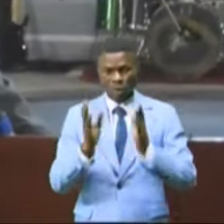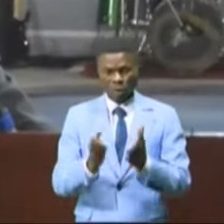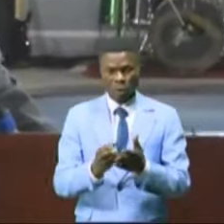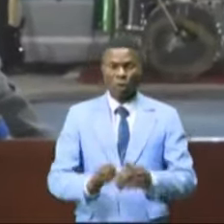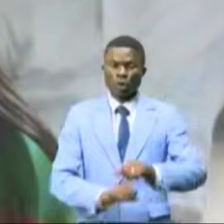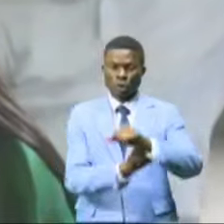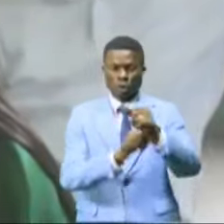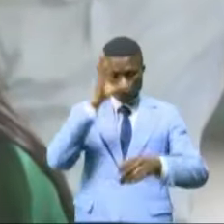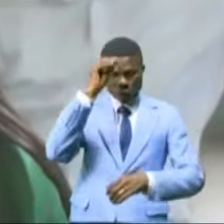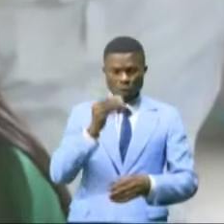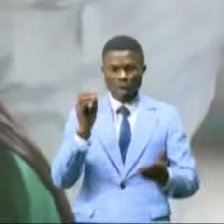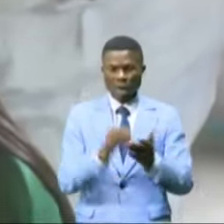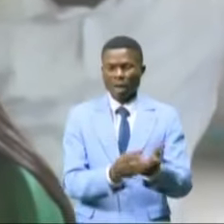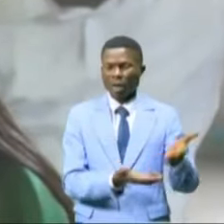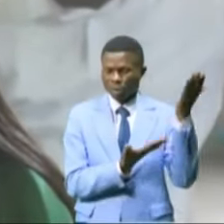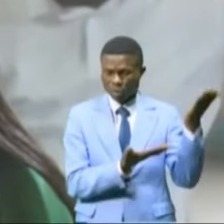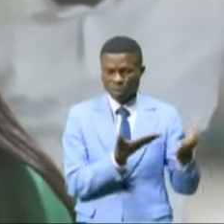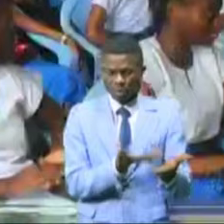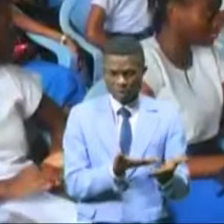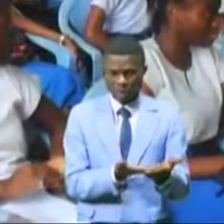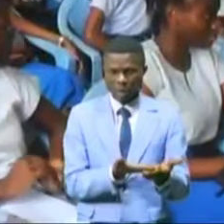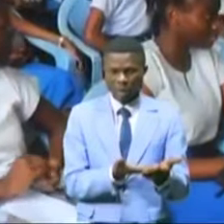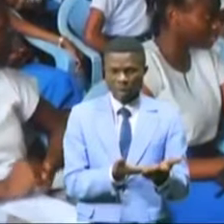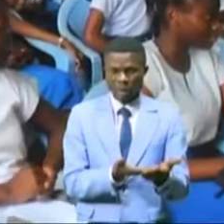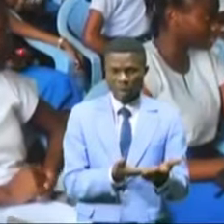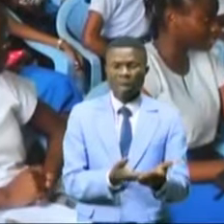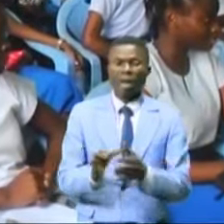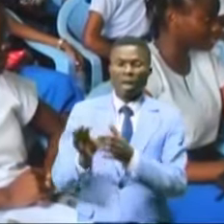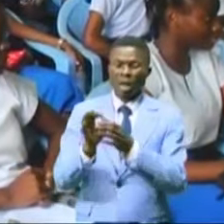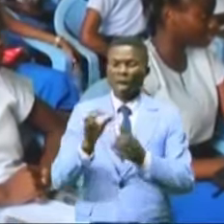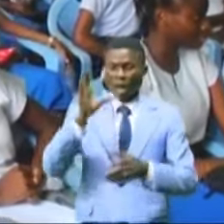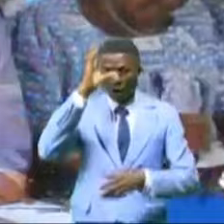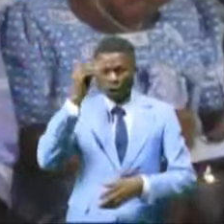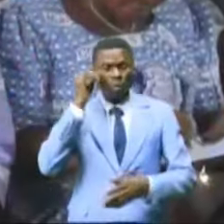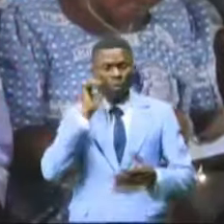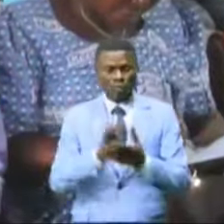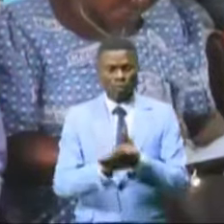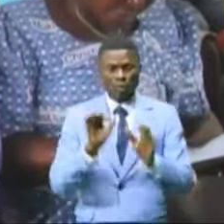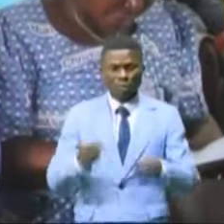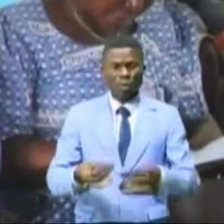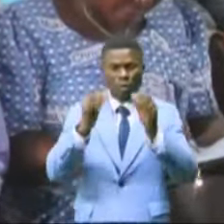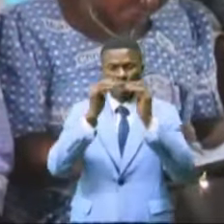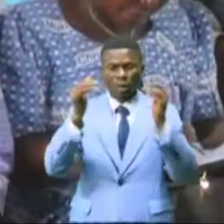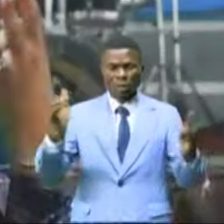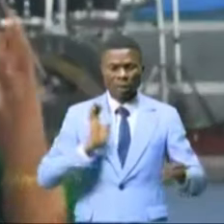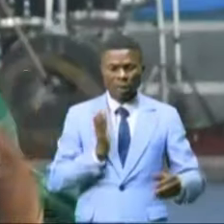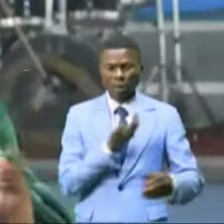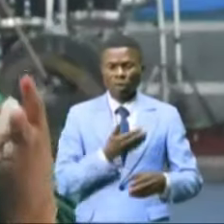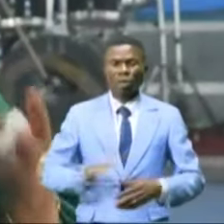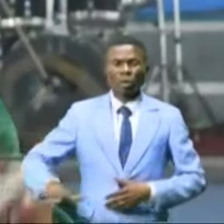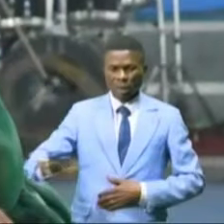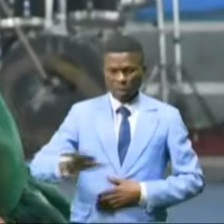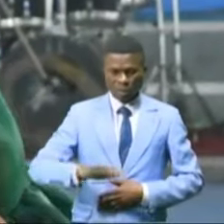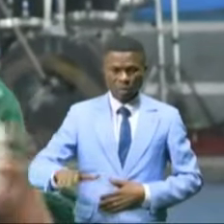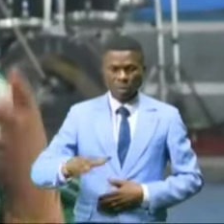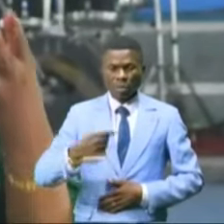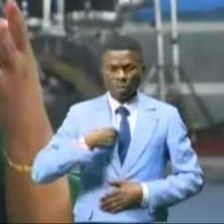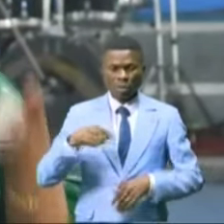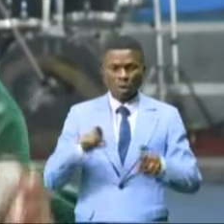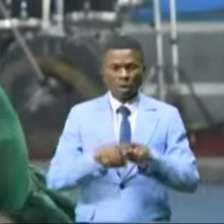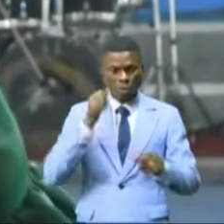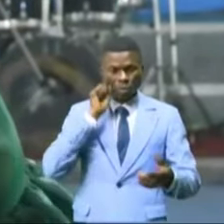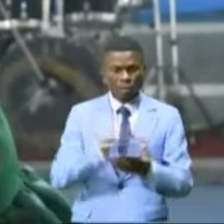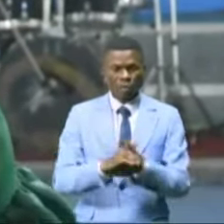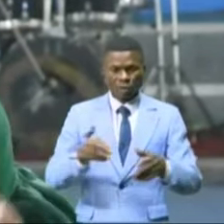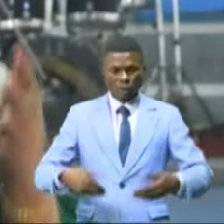l'accompagnement de l'homme est encore important, car ensemble, nous pouvons apporter la paix dans notre nation. En tant que femme, que ce soit